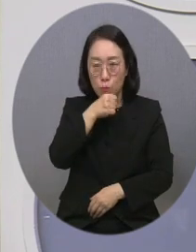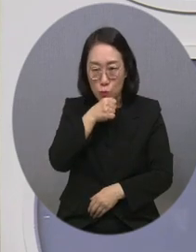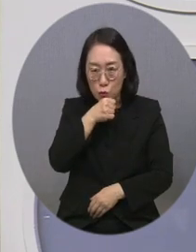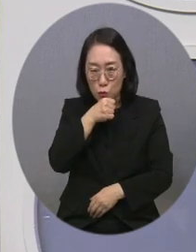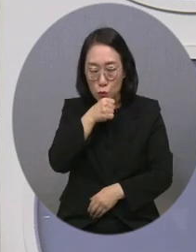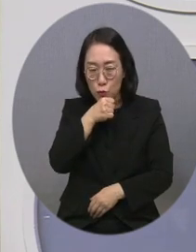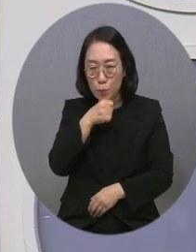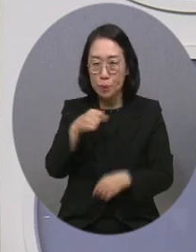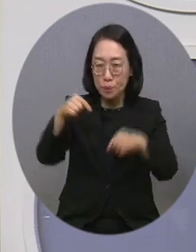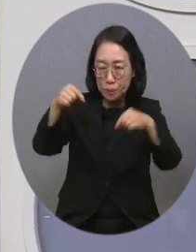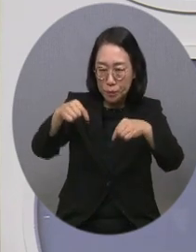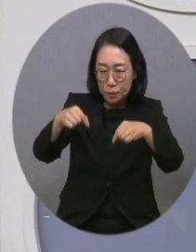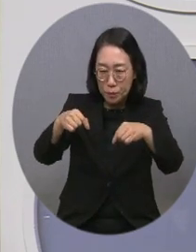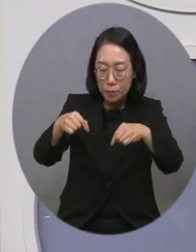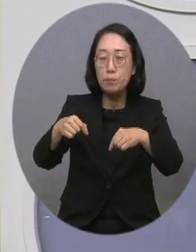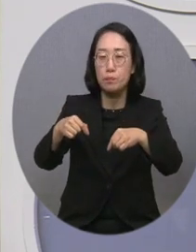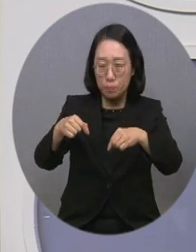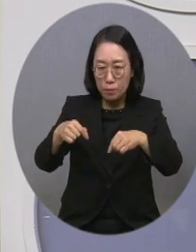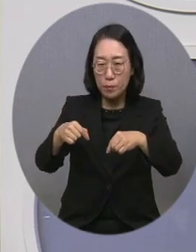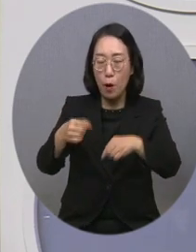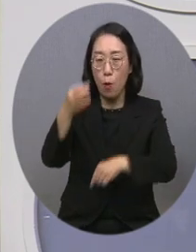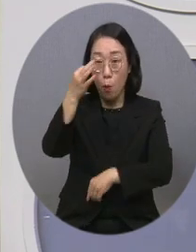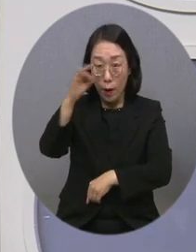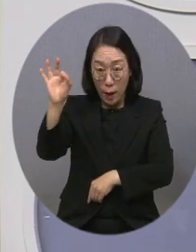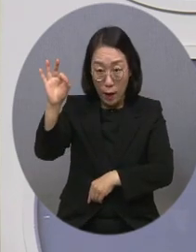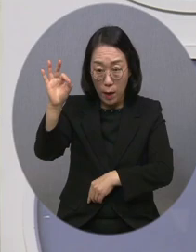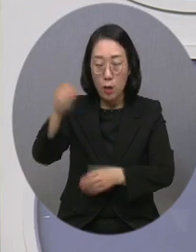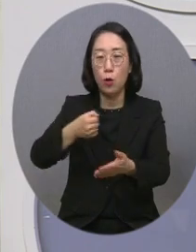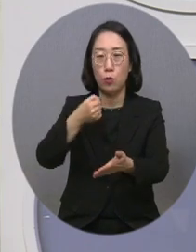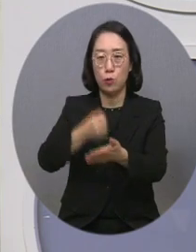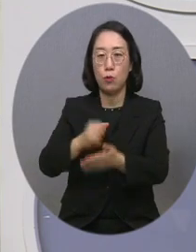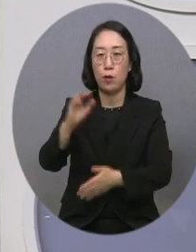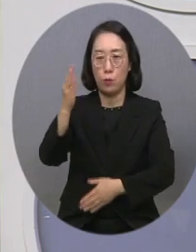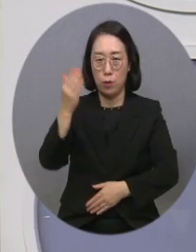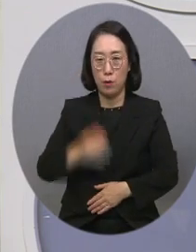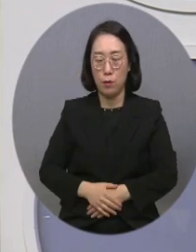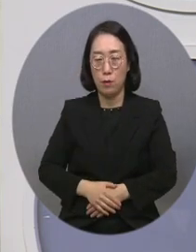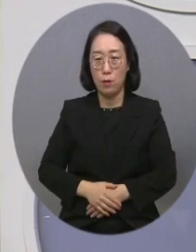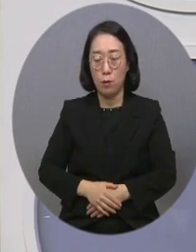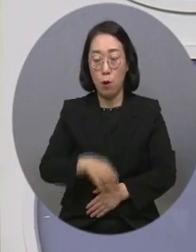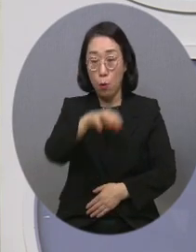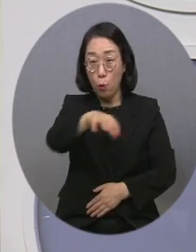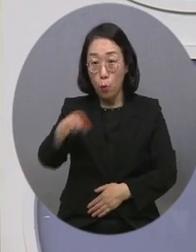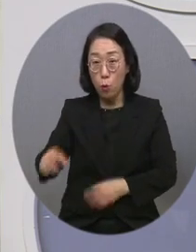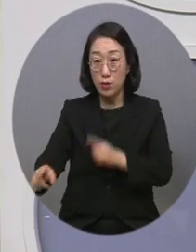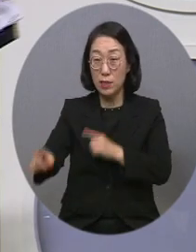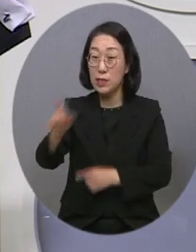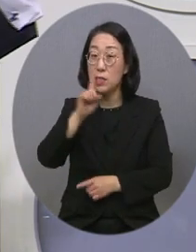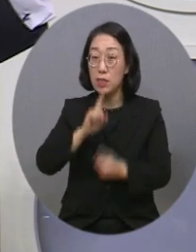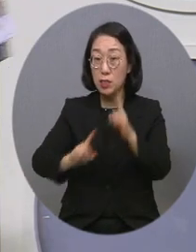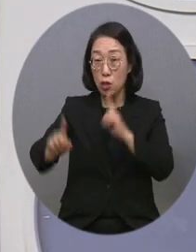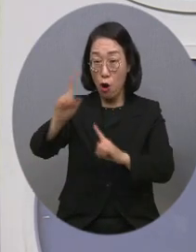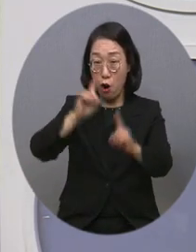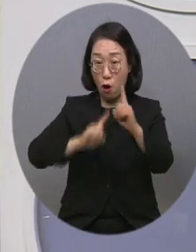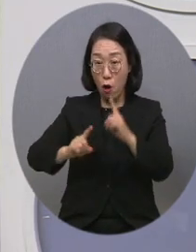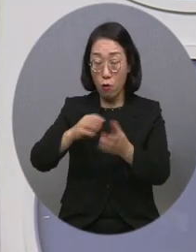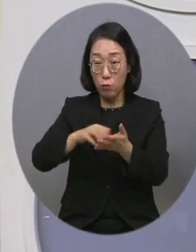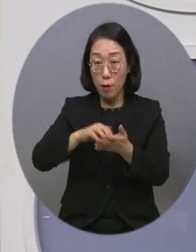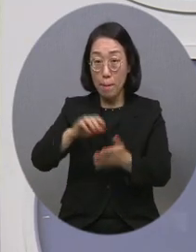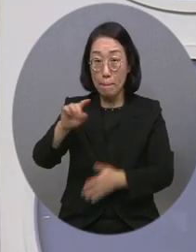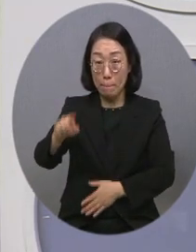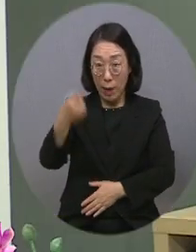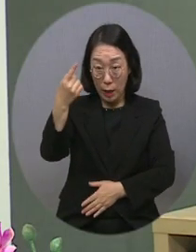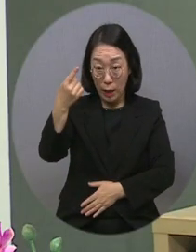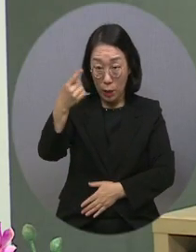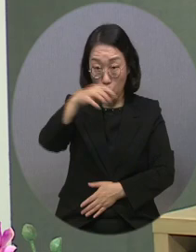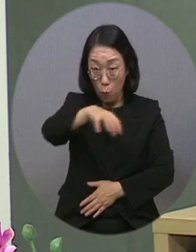아. 그래서 신청을 한 예를 들어서 한 100개 기관 신청했다 그러면 1등부터 100등까지 점수가 나옵니다.